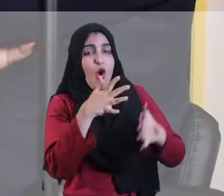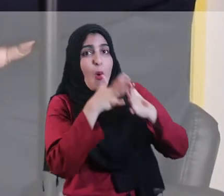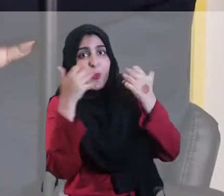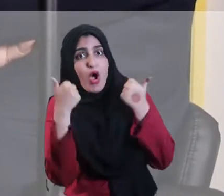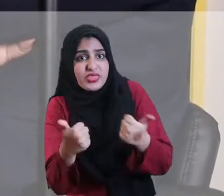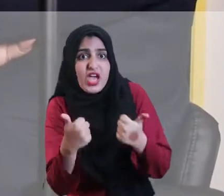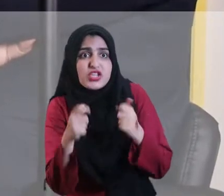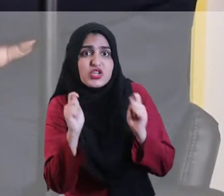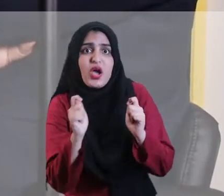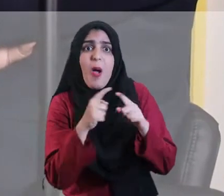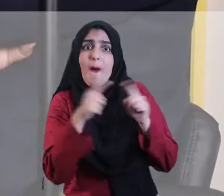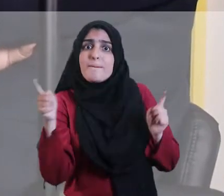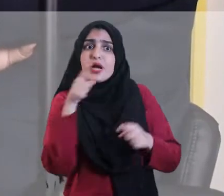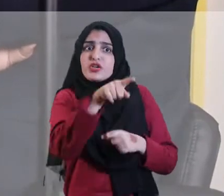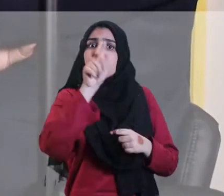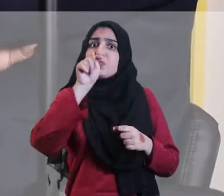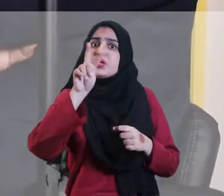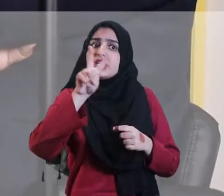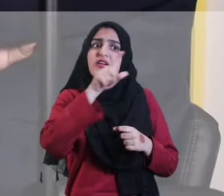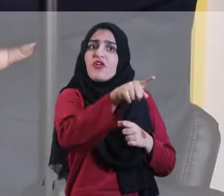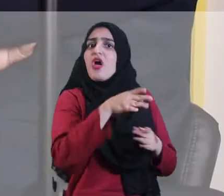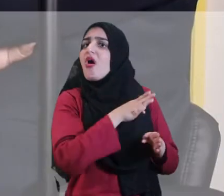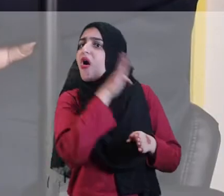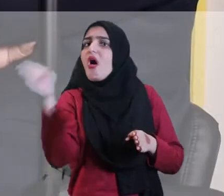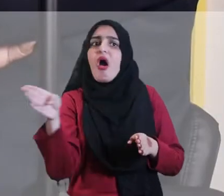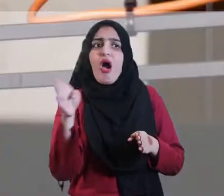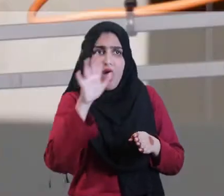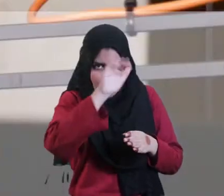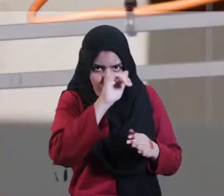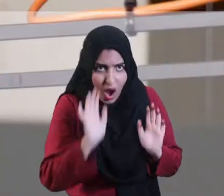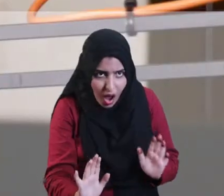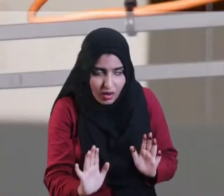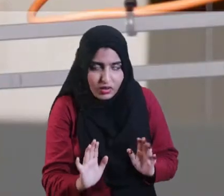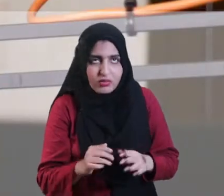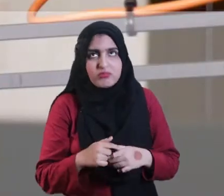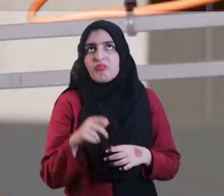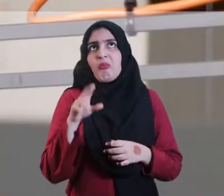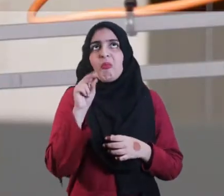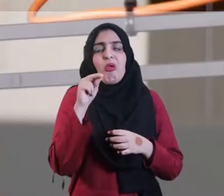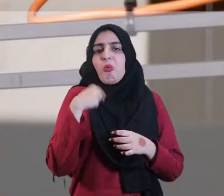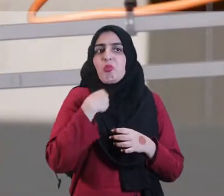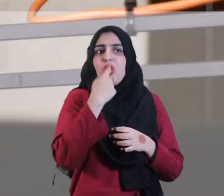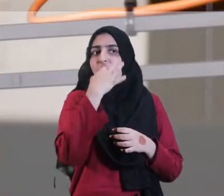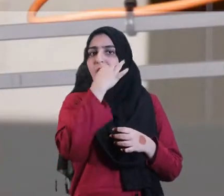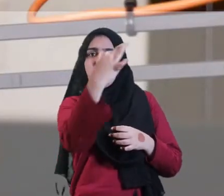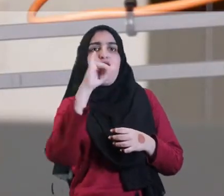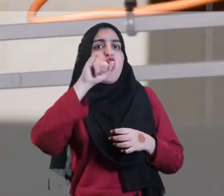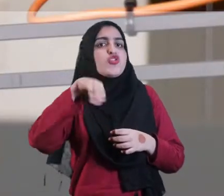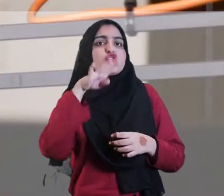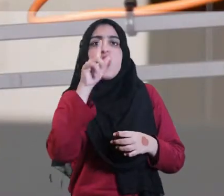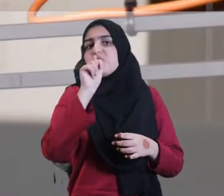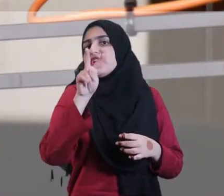पर हाउ मेनी टाइम्स हैव यू बीन क्वाइट दूर प्रॉब्लम इंच टीवी चैनल्स विल बे वर्किंग आफ जॉब्स